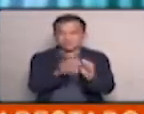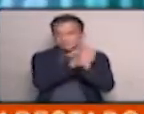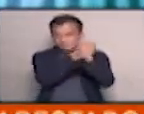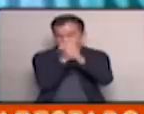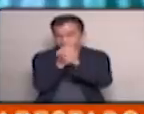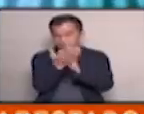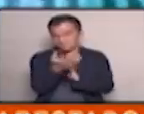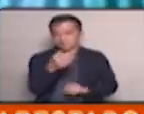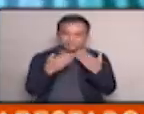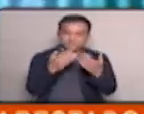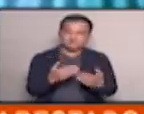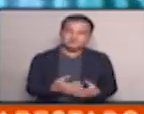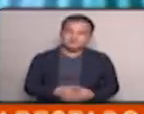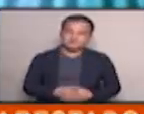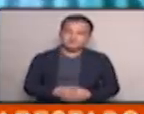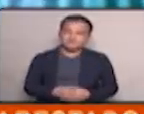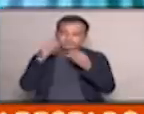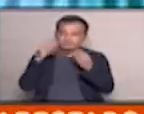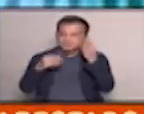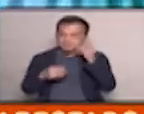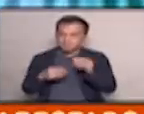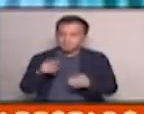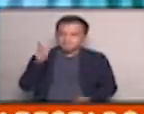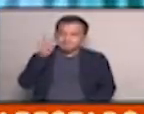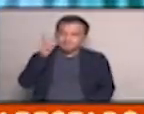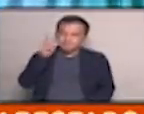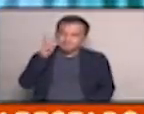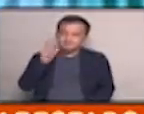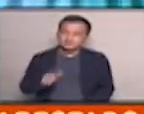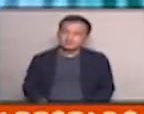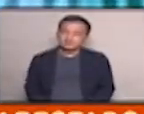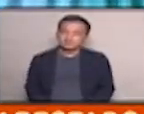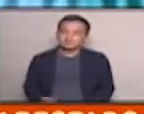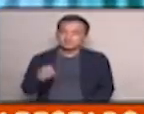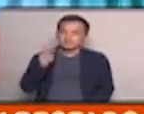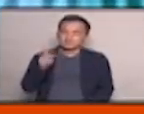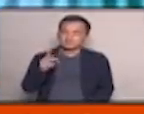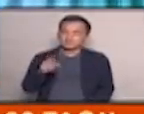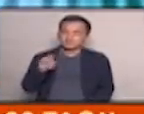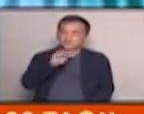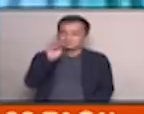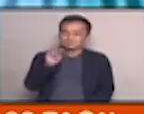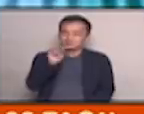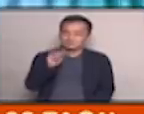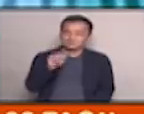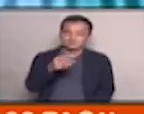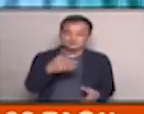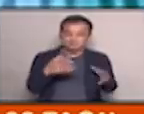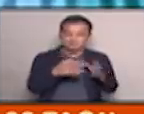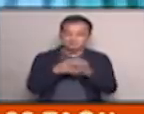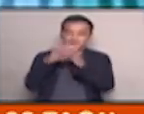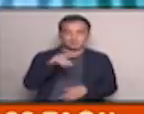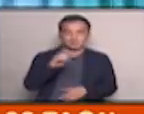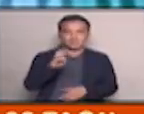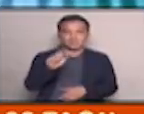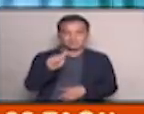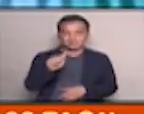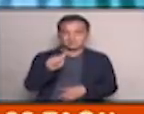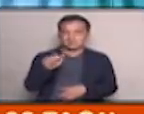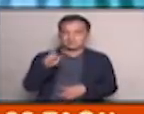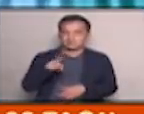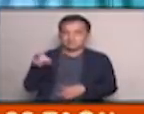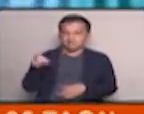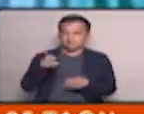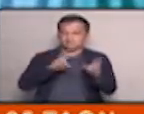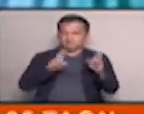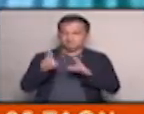Ruaro. Opo po. Ma'am Lyca? Opo, sir. Yes, sir. Okay, Monday, kami po ipupunta sa POEA. So, opo, dapat